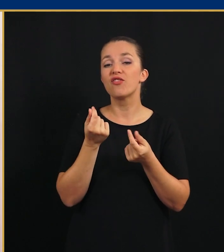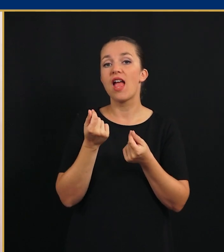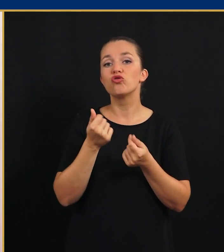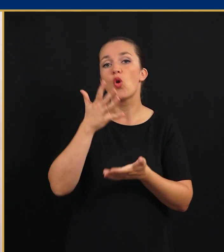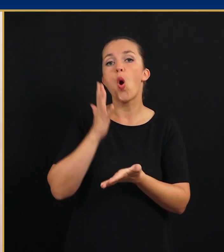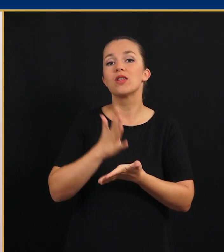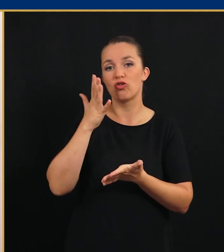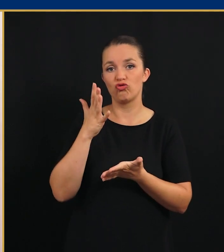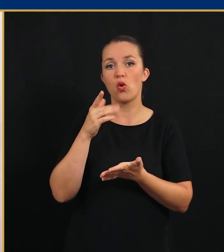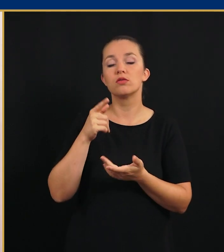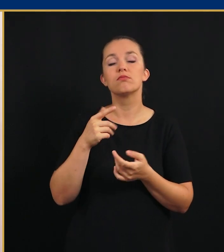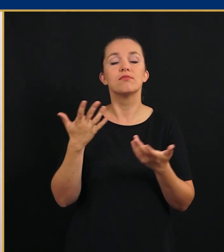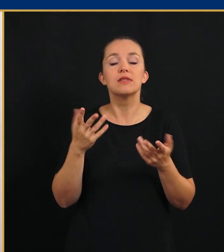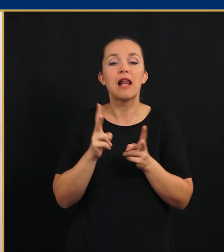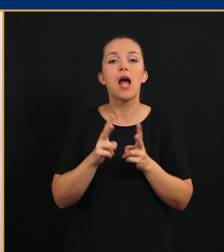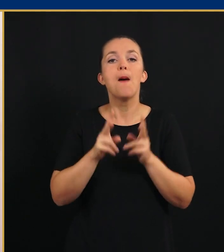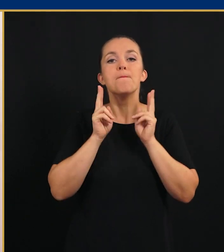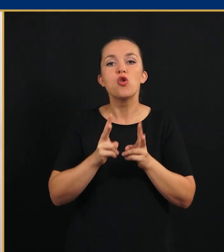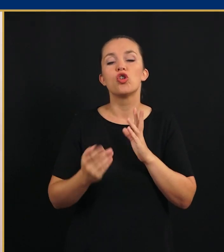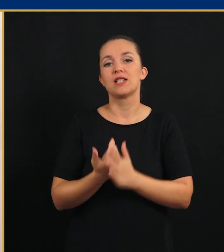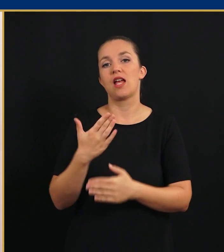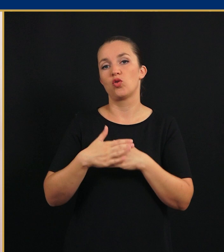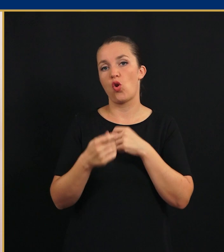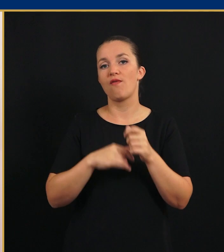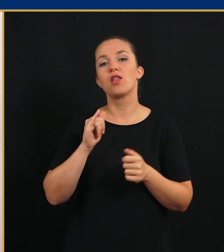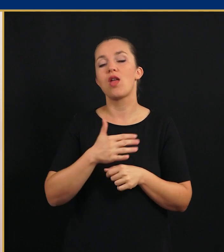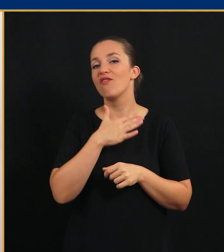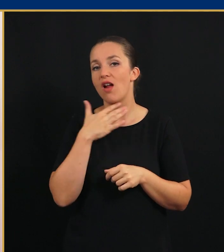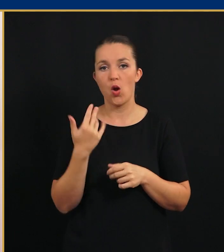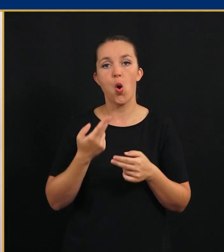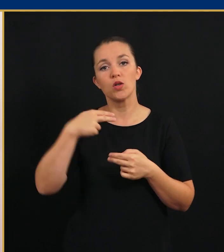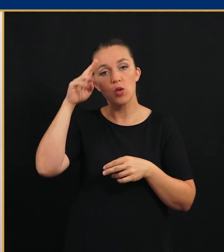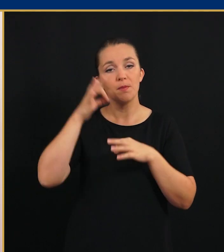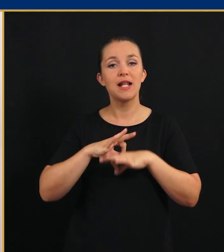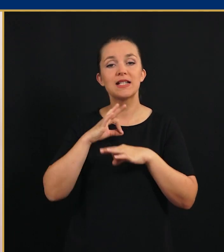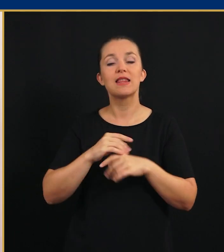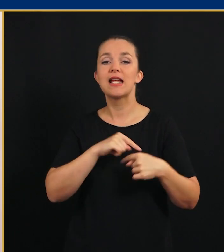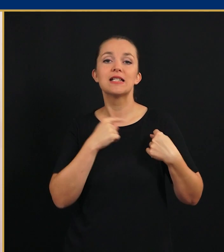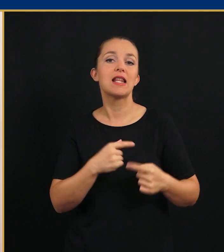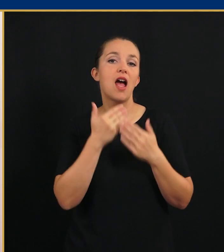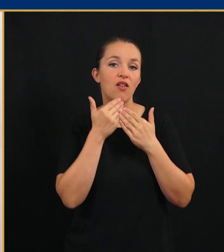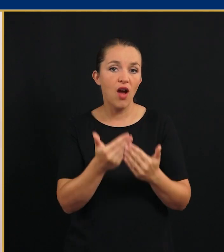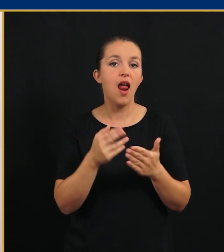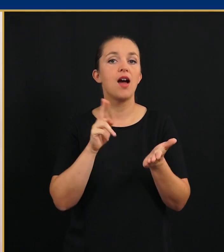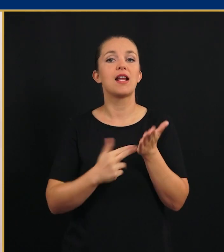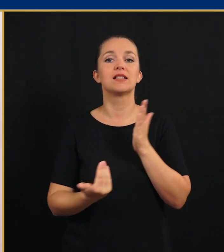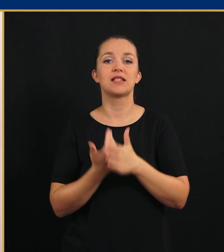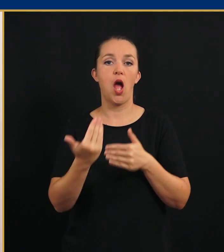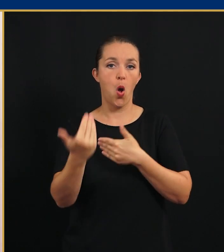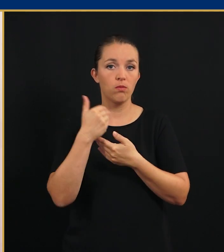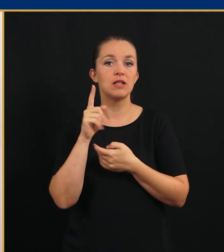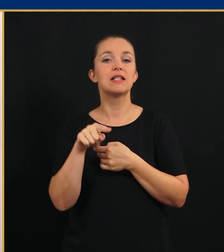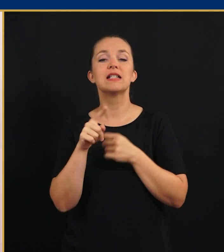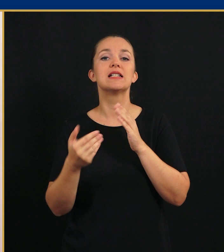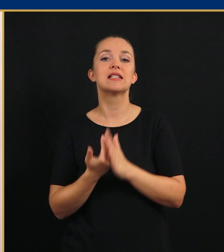za finančno odličnost. Skratka, možnosti za sodelovanje je veliko. Gospod predsednik, iskrena hvala